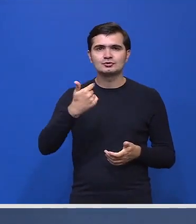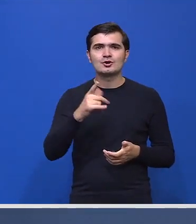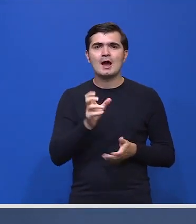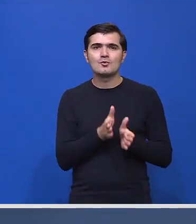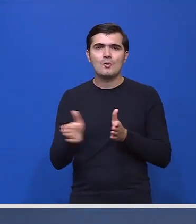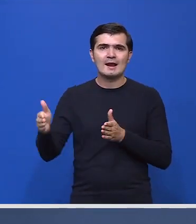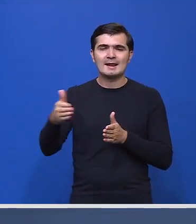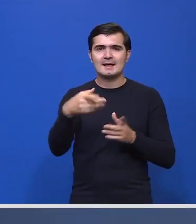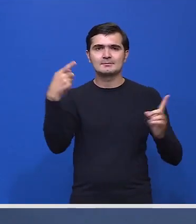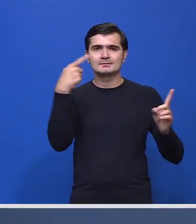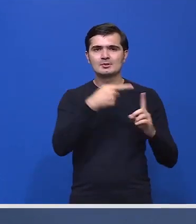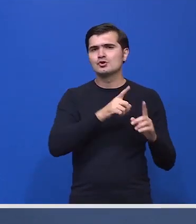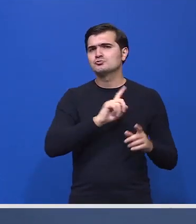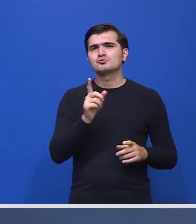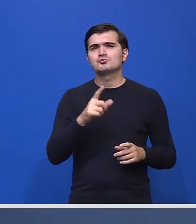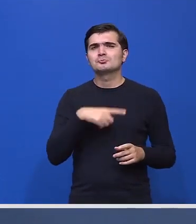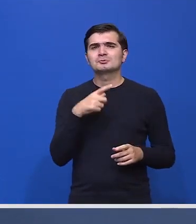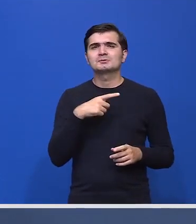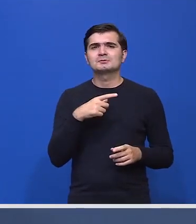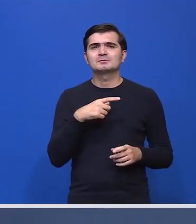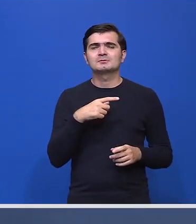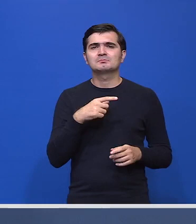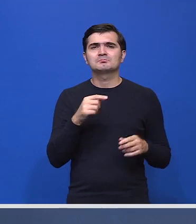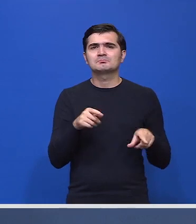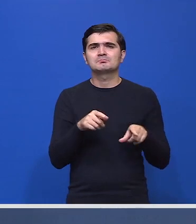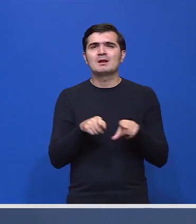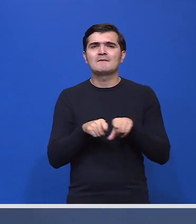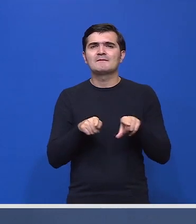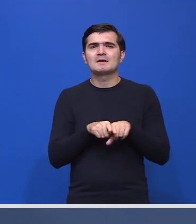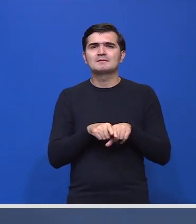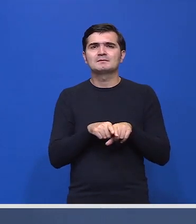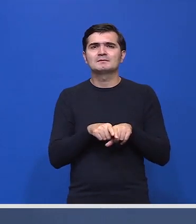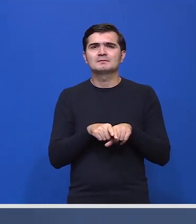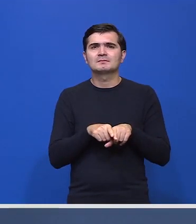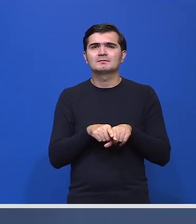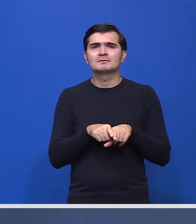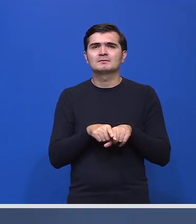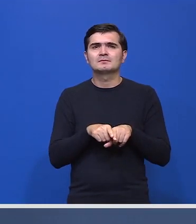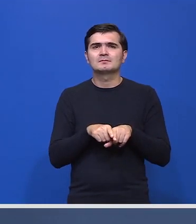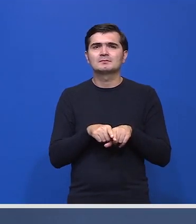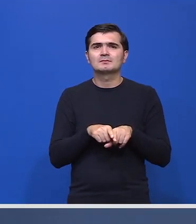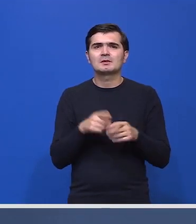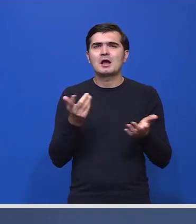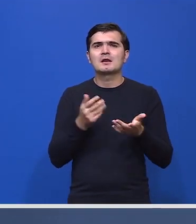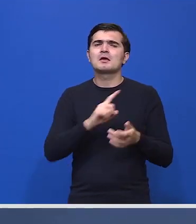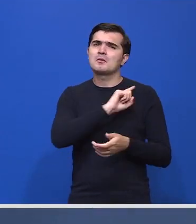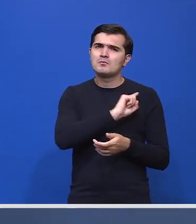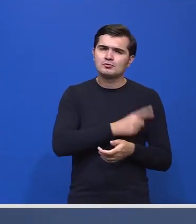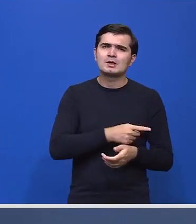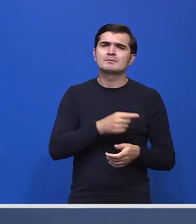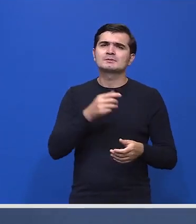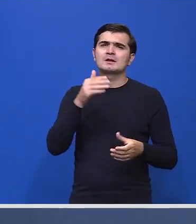nu sunt de natura celor care le putem lăsa să se